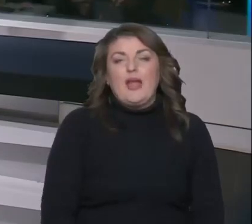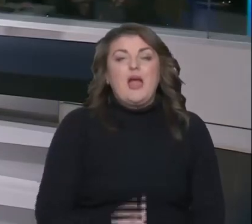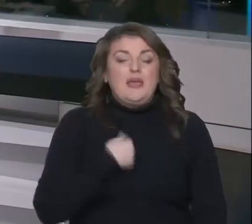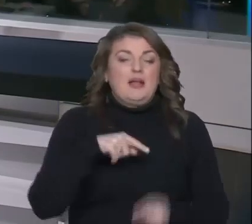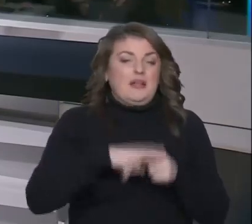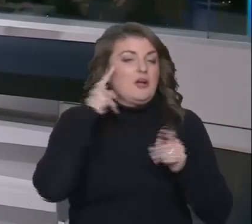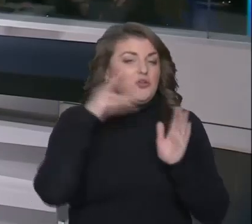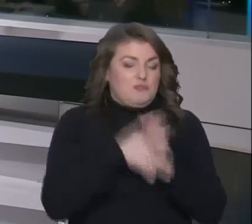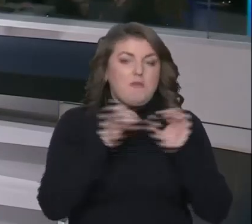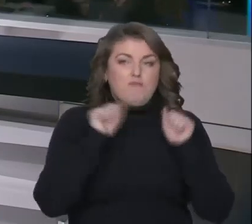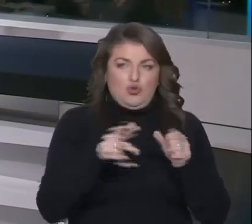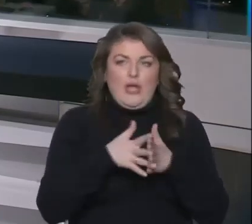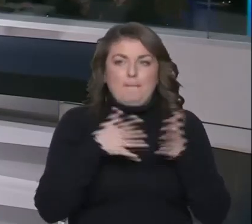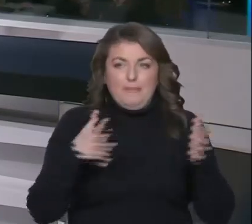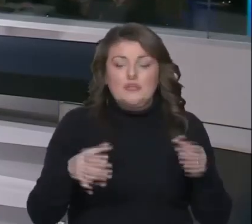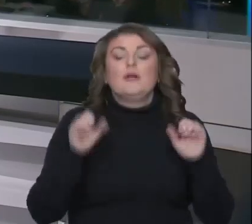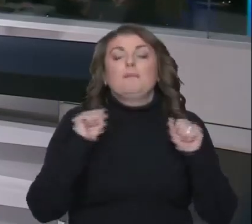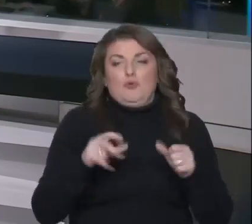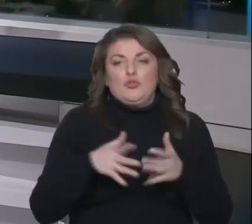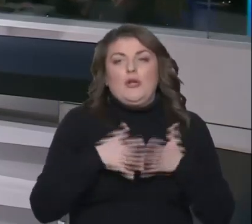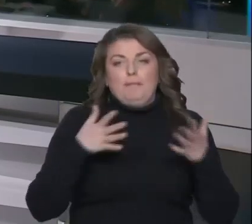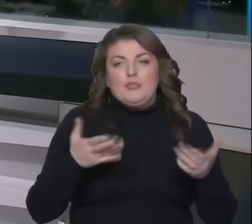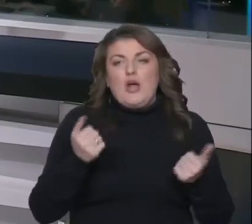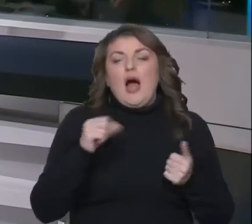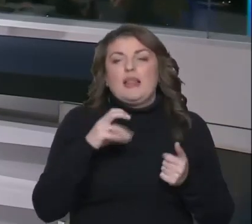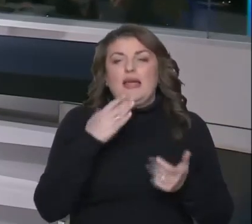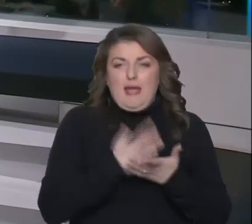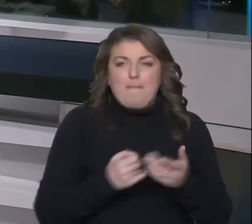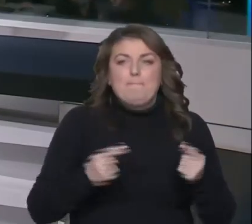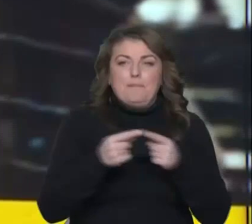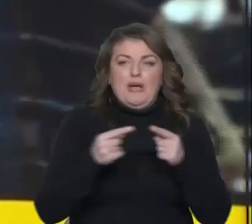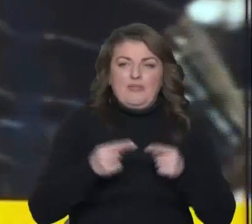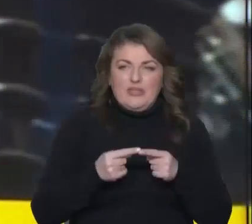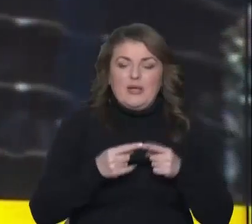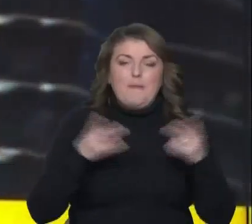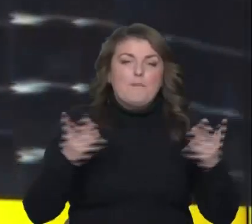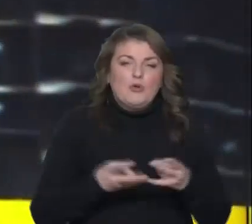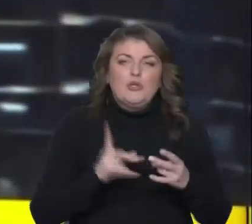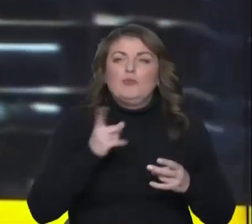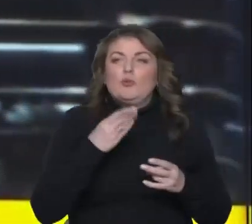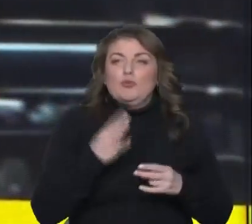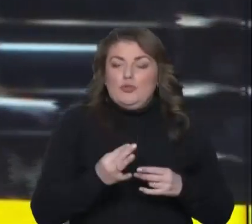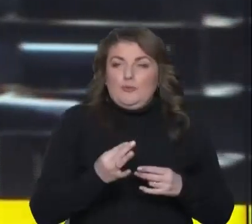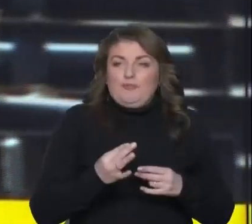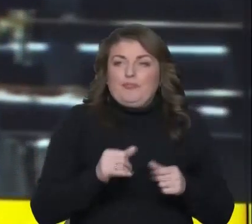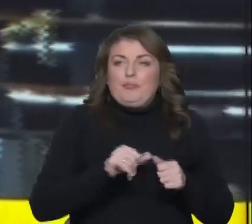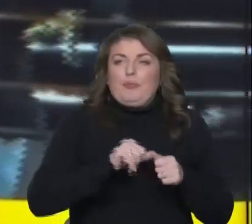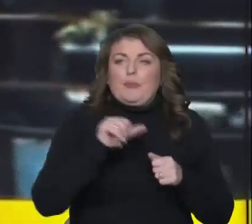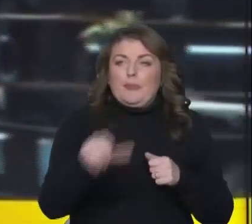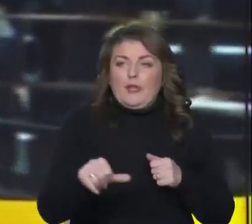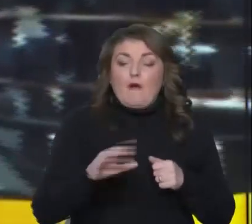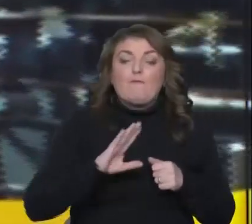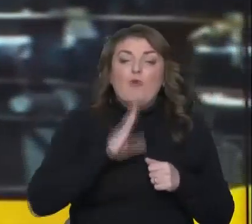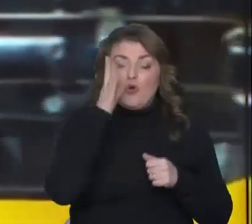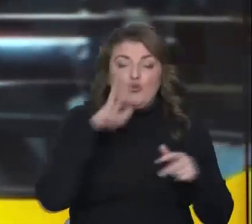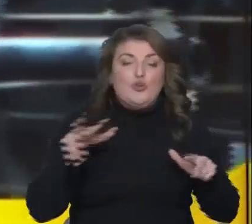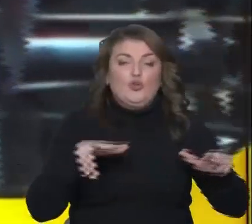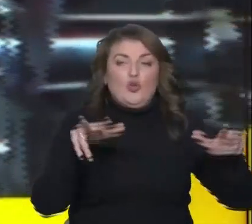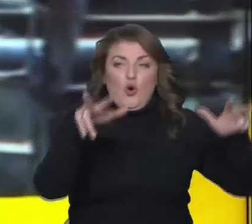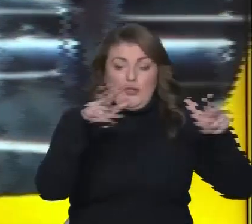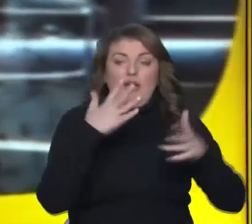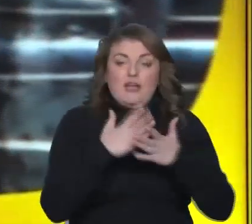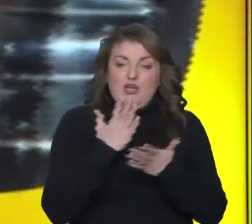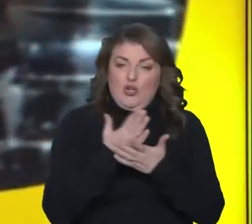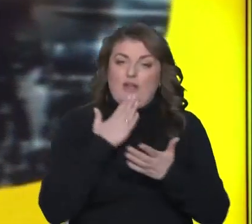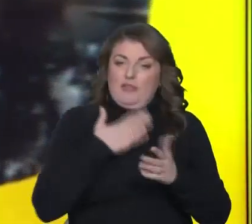Я так розумію, що можна і більше. Можна і більше. Але є певні потреби, тому що окрім ворожих дронів, летають ще